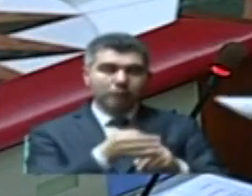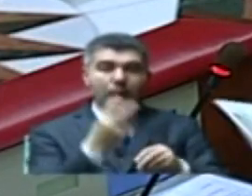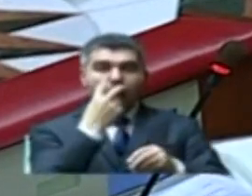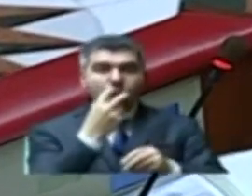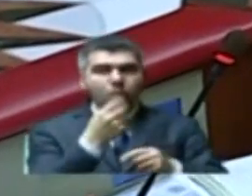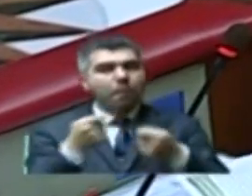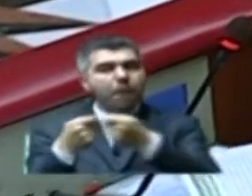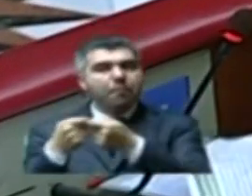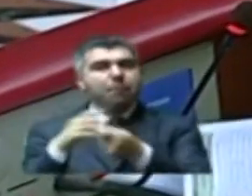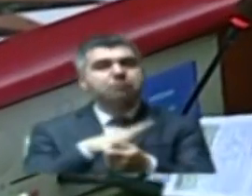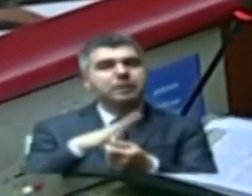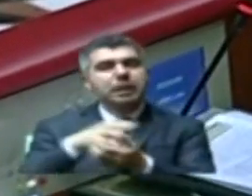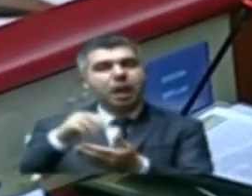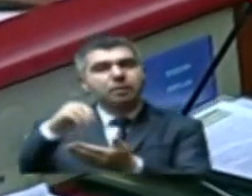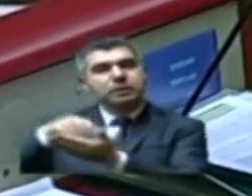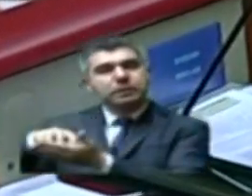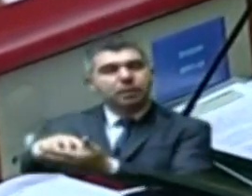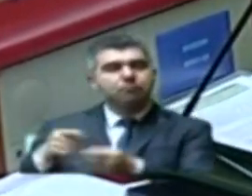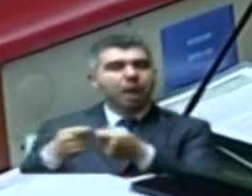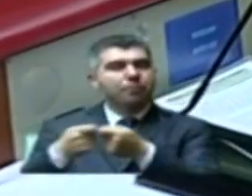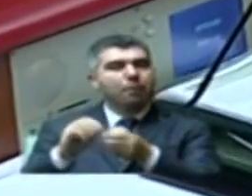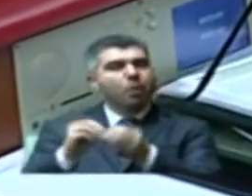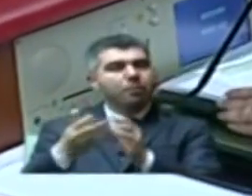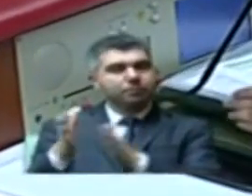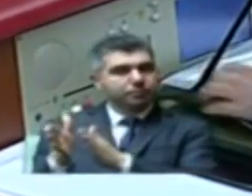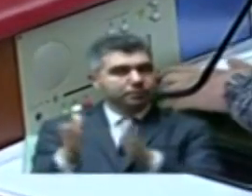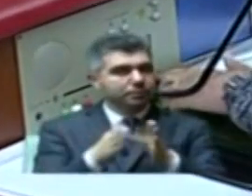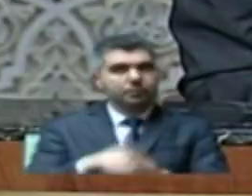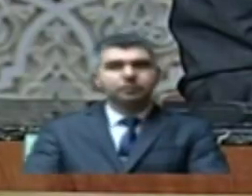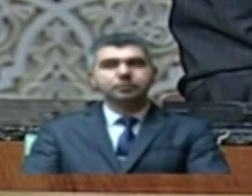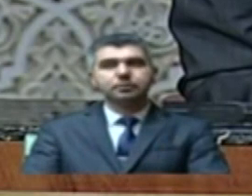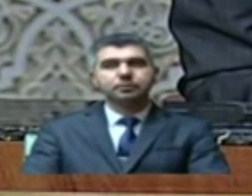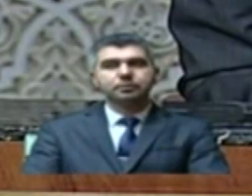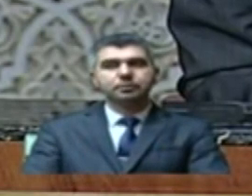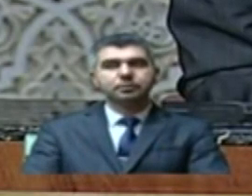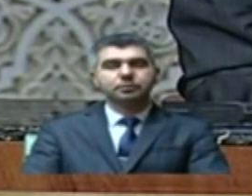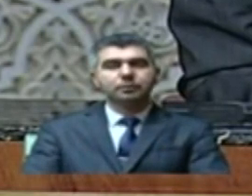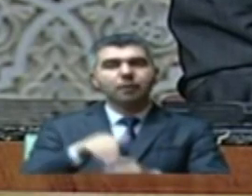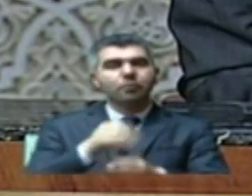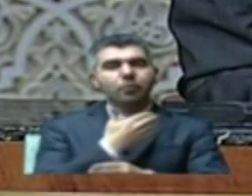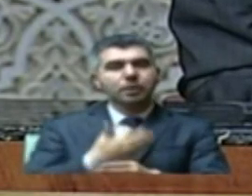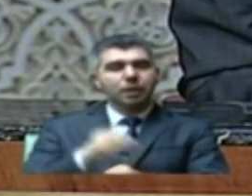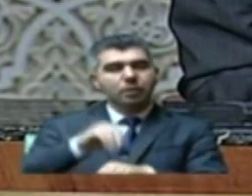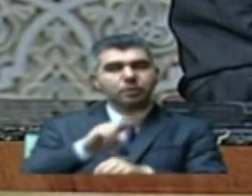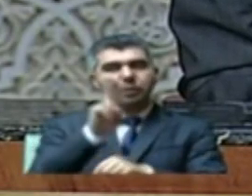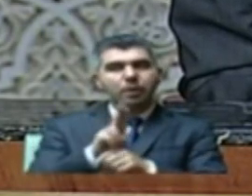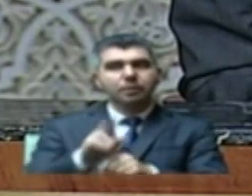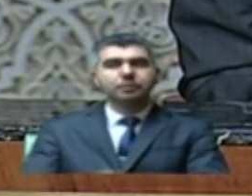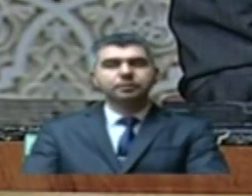المدن الاخرى المعنيه بهذه الاشكاليه. شكرا. تفضل السيد المستشار في اطار التعقيب.